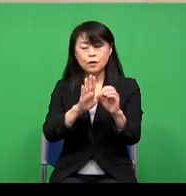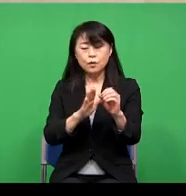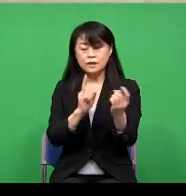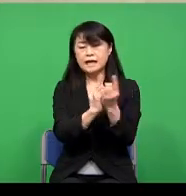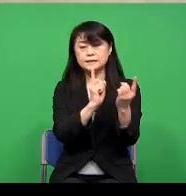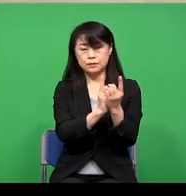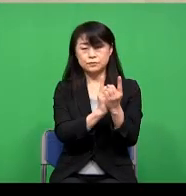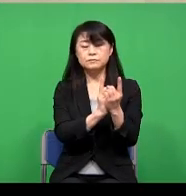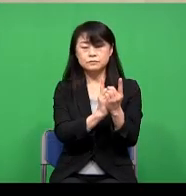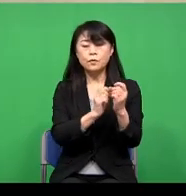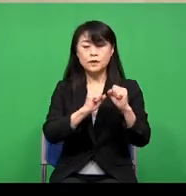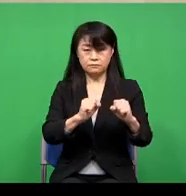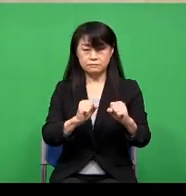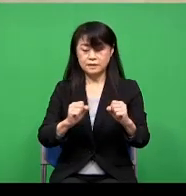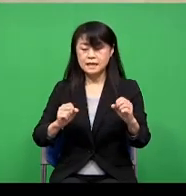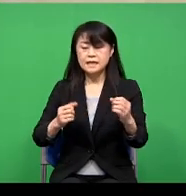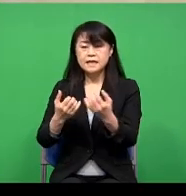ありがとうございます。